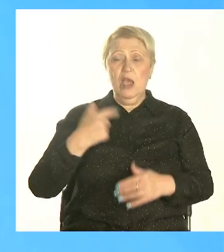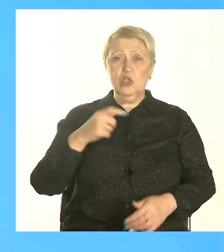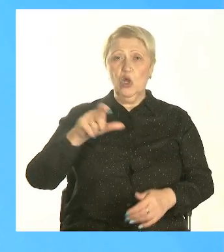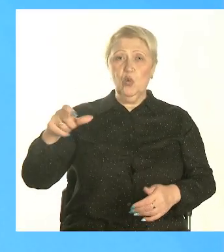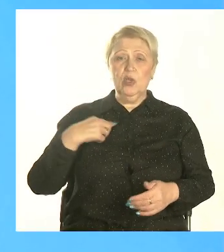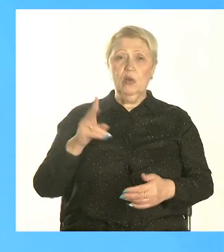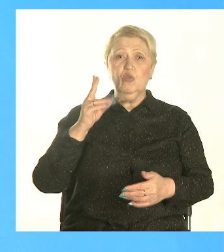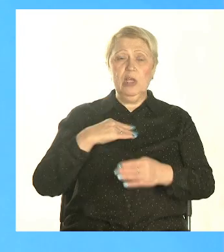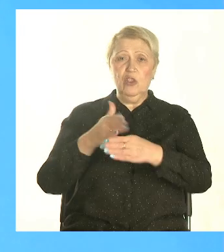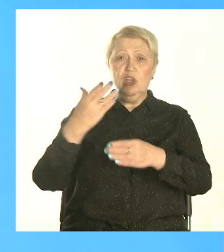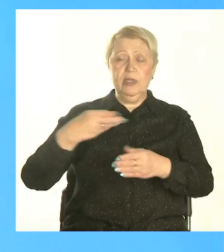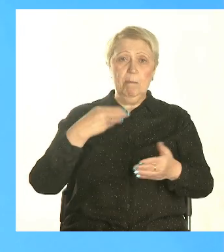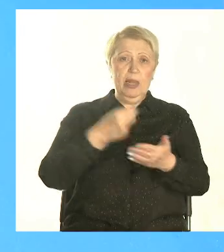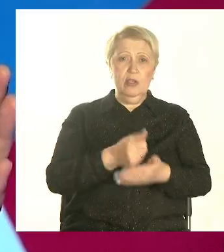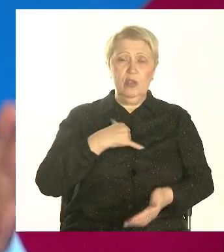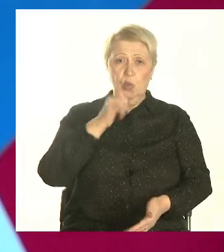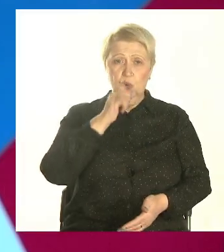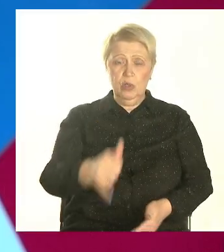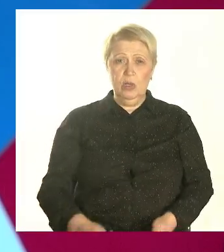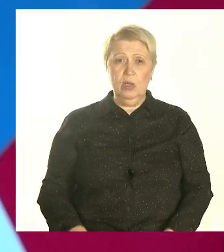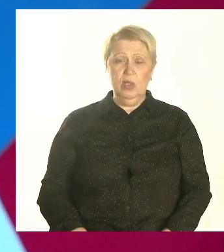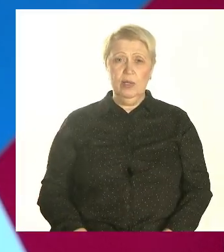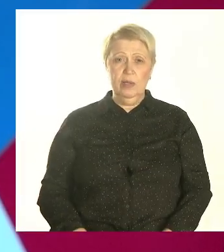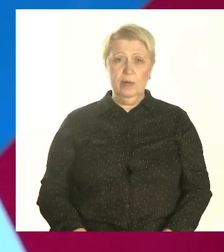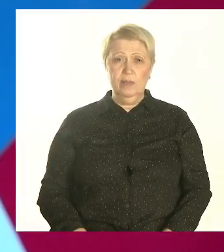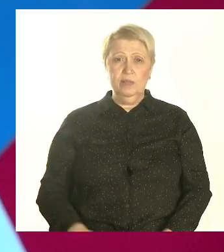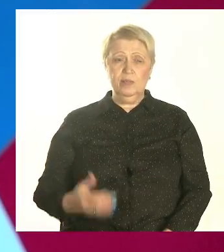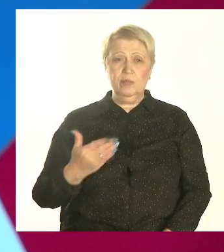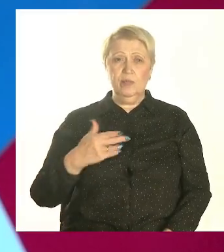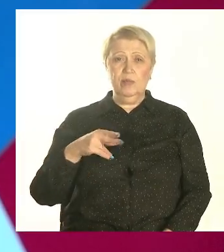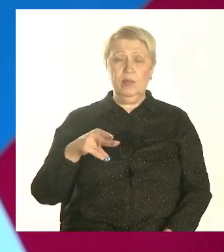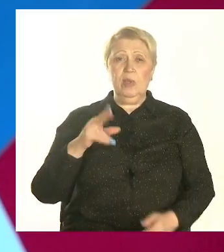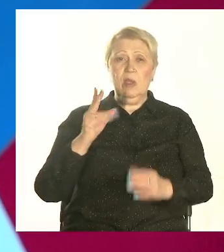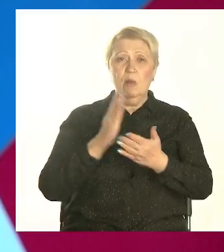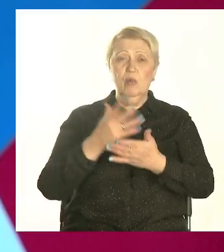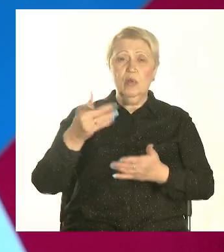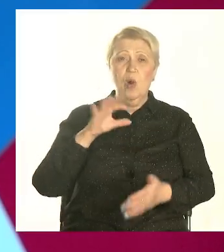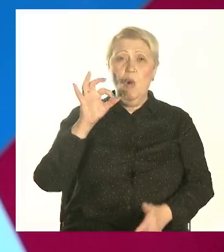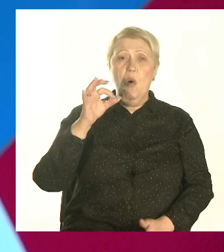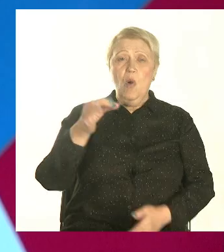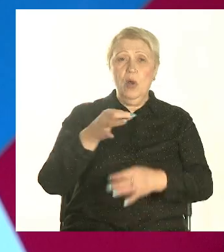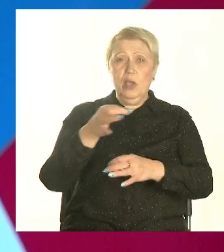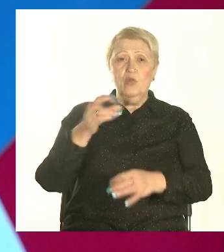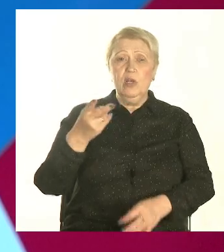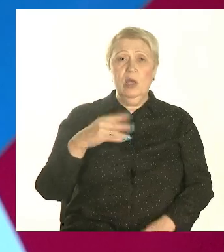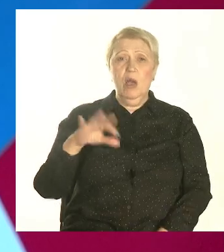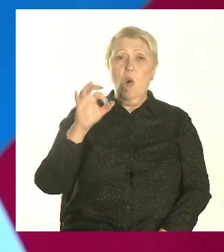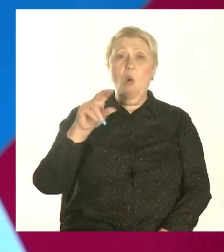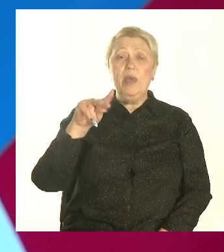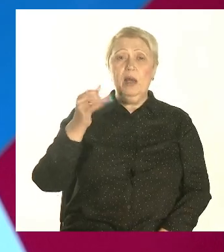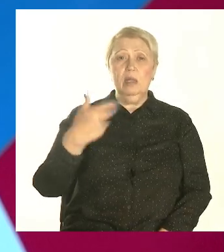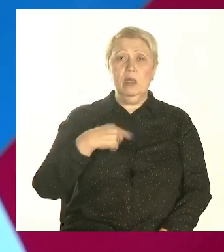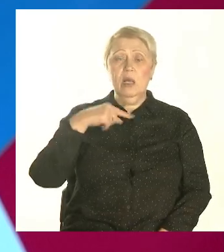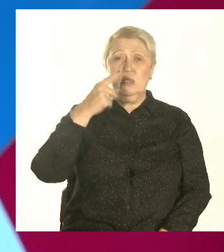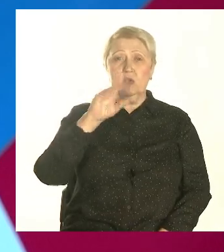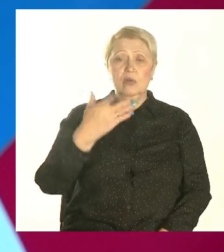часть какая-то не будет платить, то регоператор, как вот опять-таки в той же статье было сказано, он просто скажет, друзья,